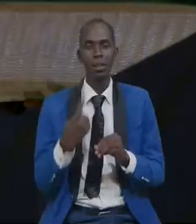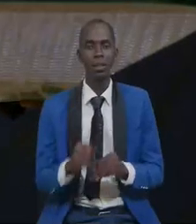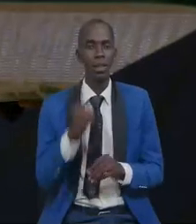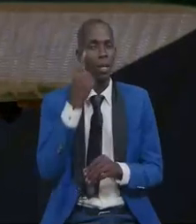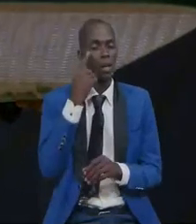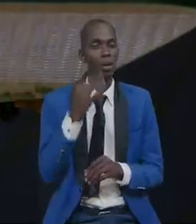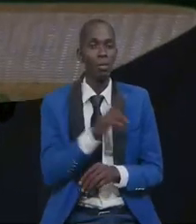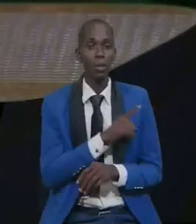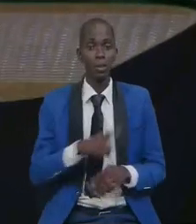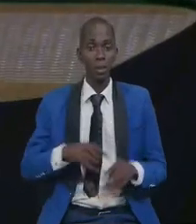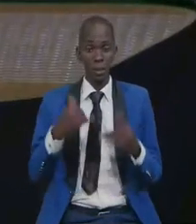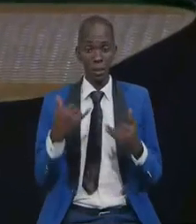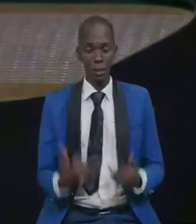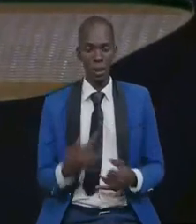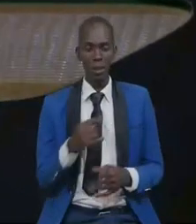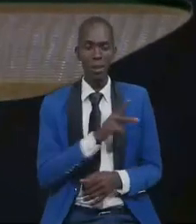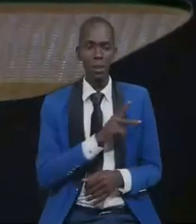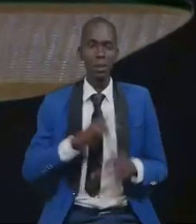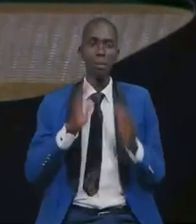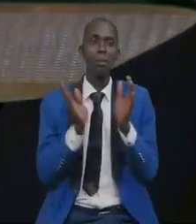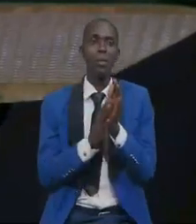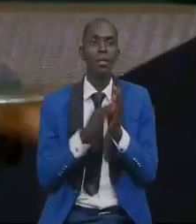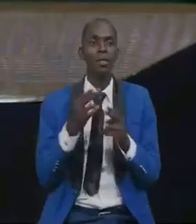glorifie le nom du Seigneur. Verset 2.